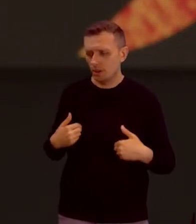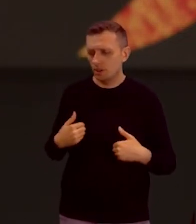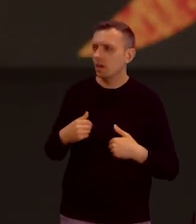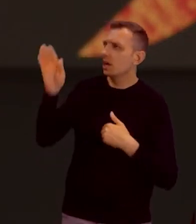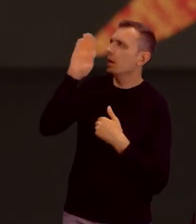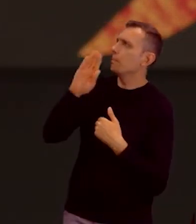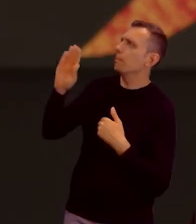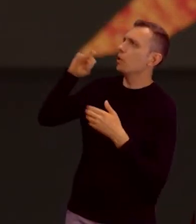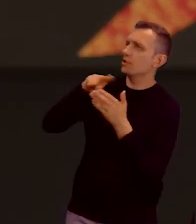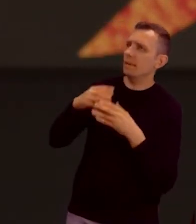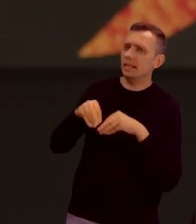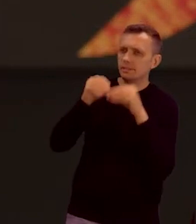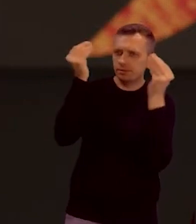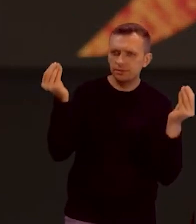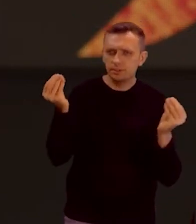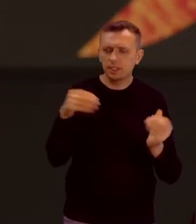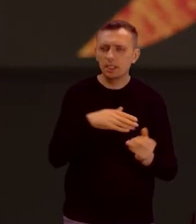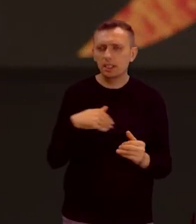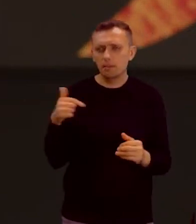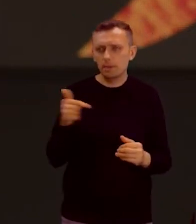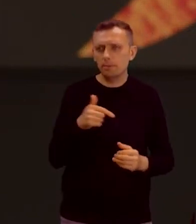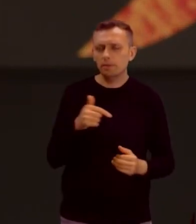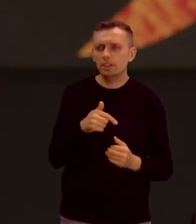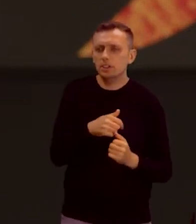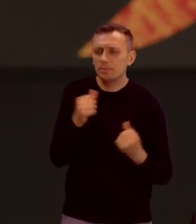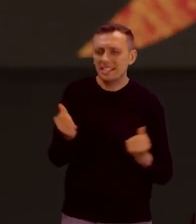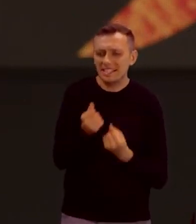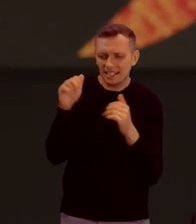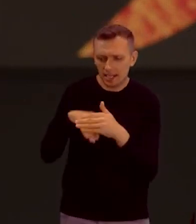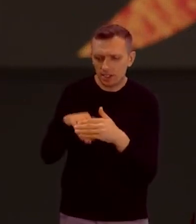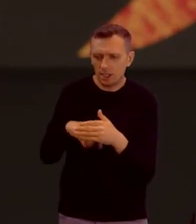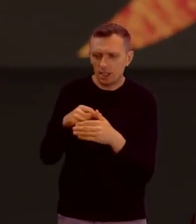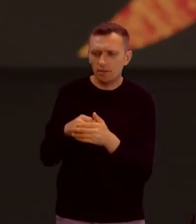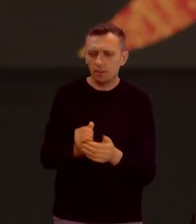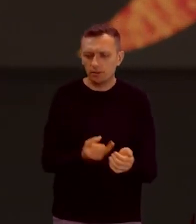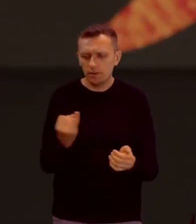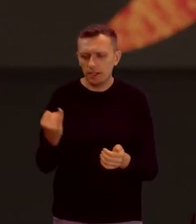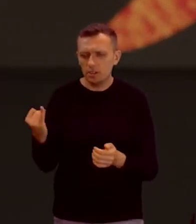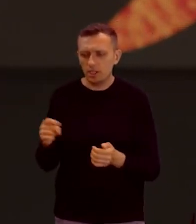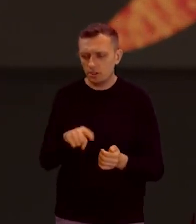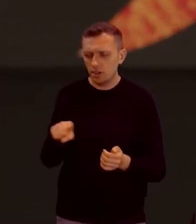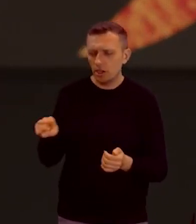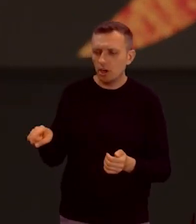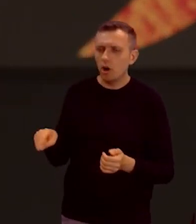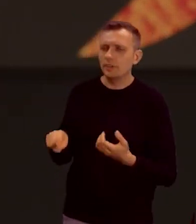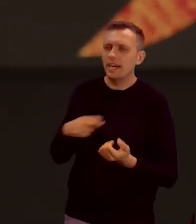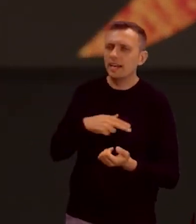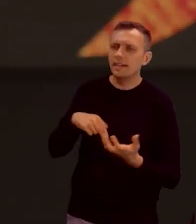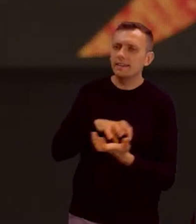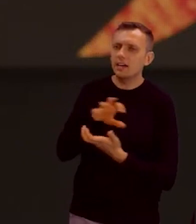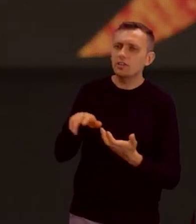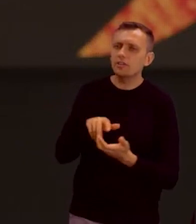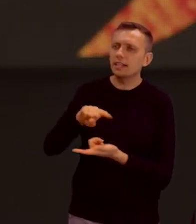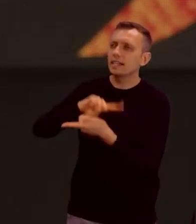tak, aby uczyły się zmieniać świat, w którym się pojawiły. Zmieniać świat dla